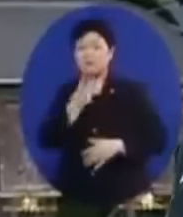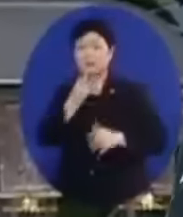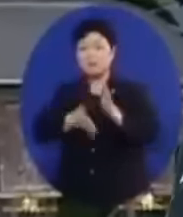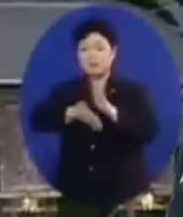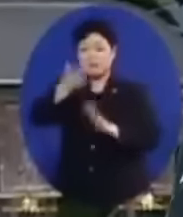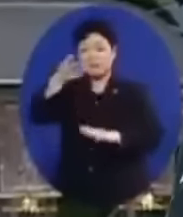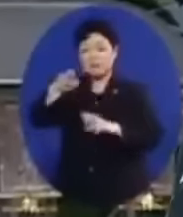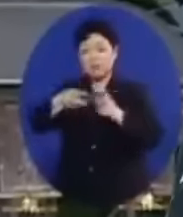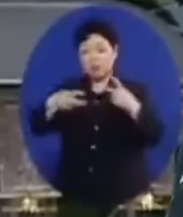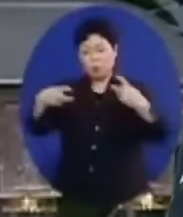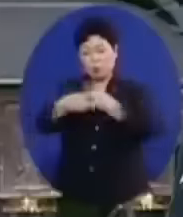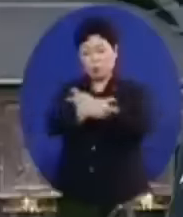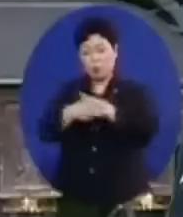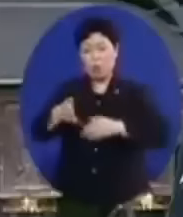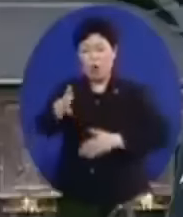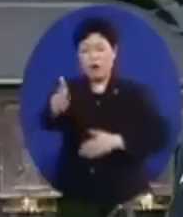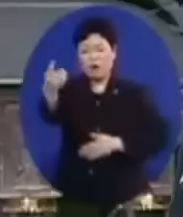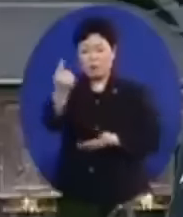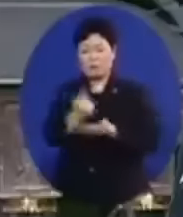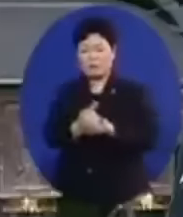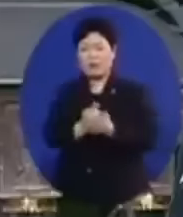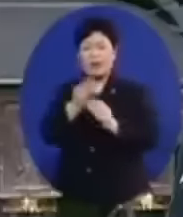와서 제발